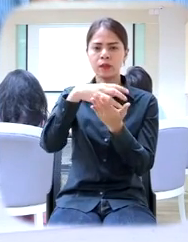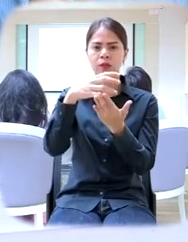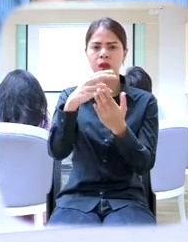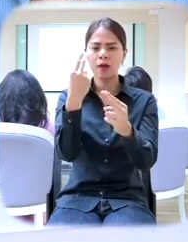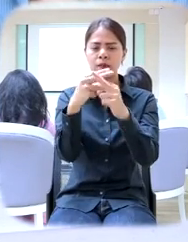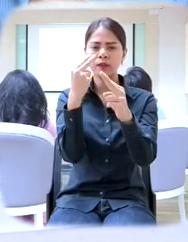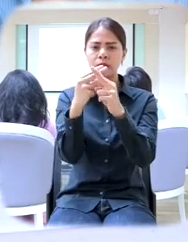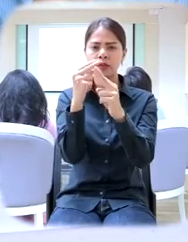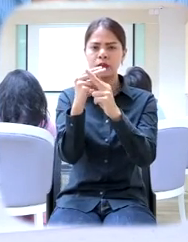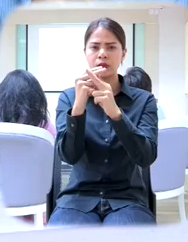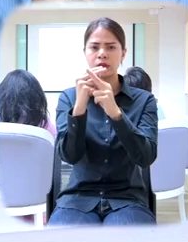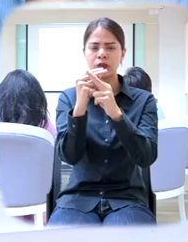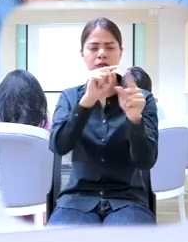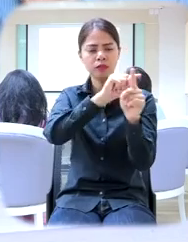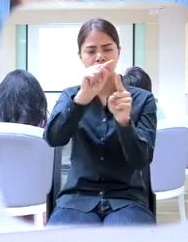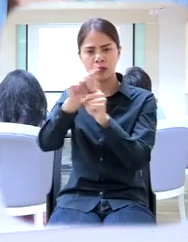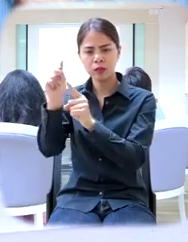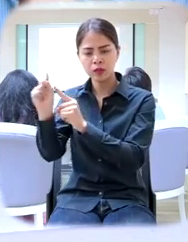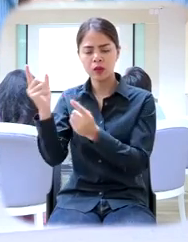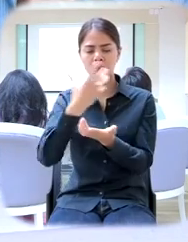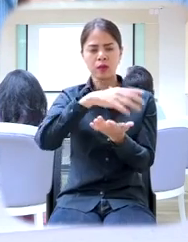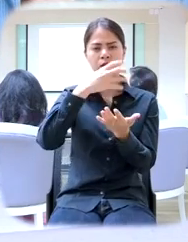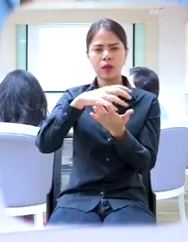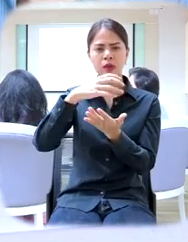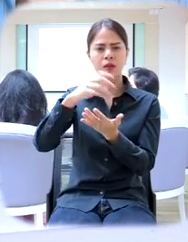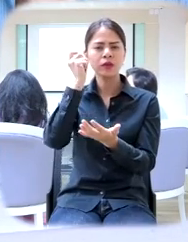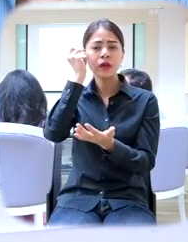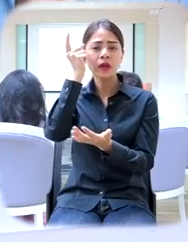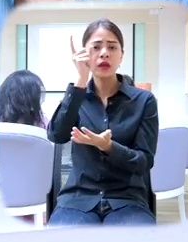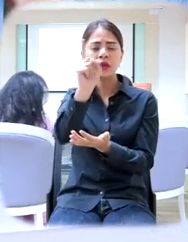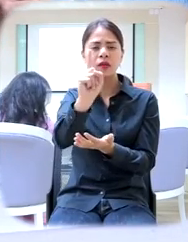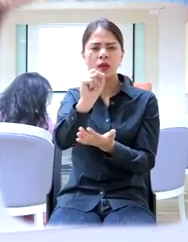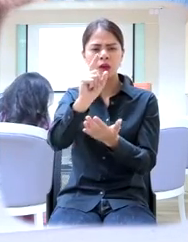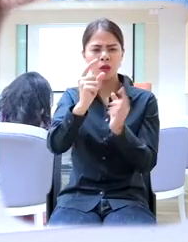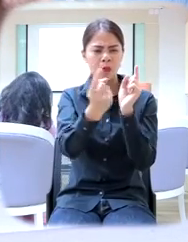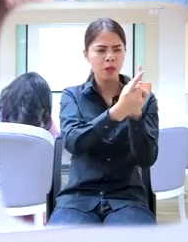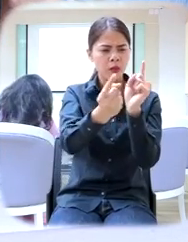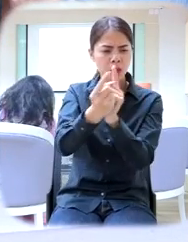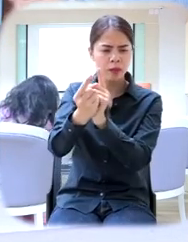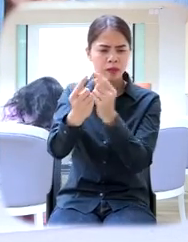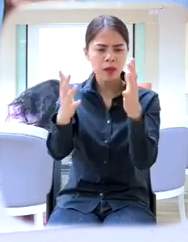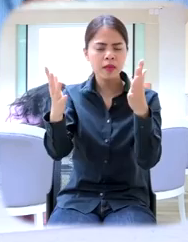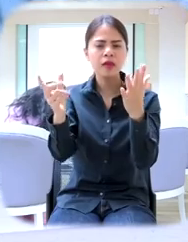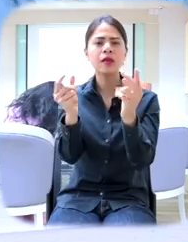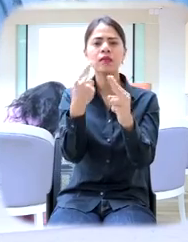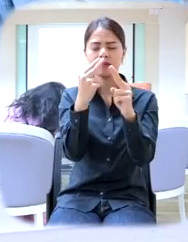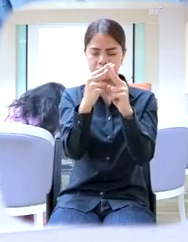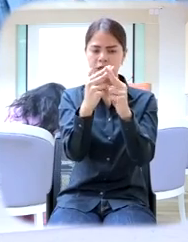ชีเป็นจำนวนมากนะครับซึ่งเท่าที่ผมเข้าใจก็คือว่ามีหลายๆบัญชีที่ไม่ได้พบเห็นด้วยมีแต่รายชื่อ